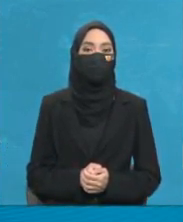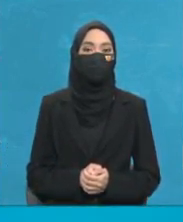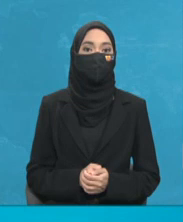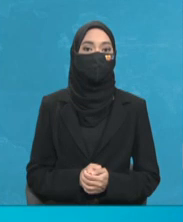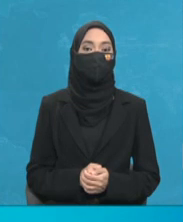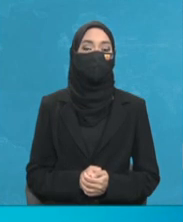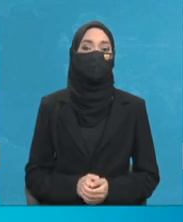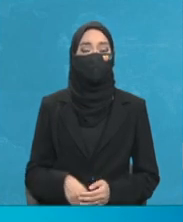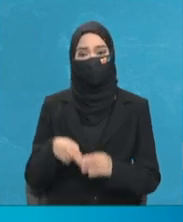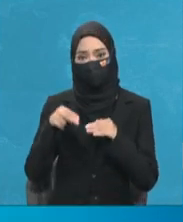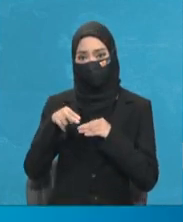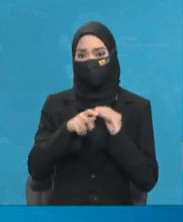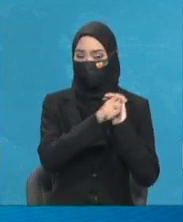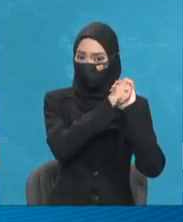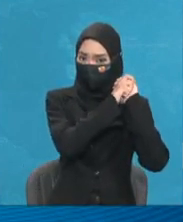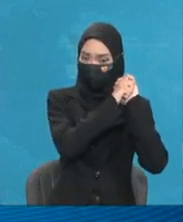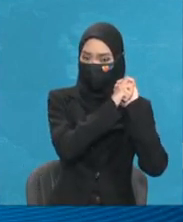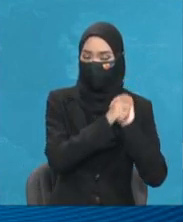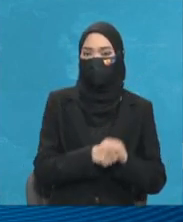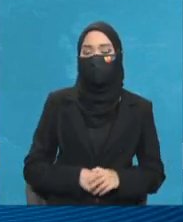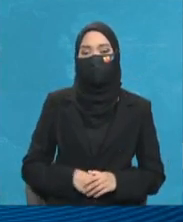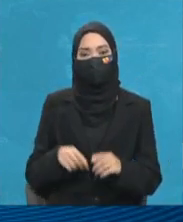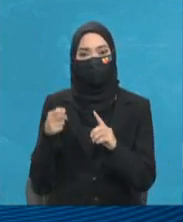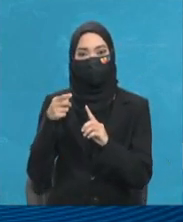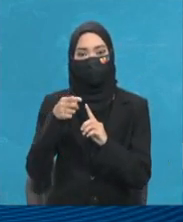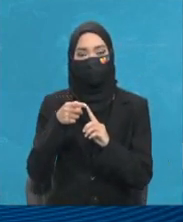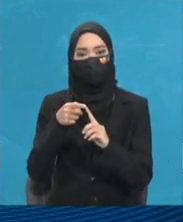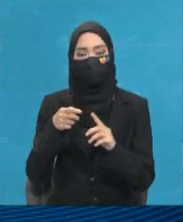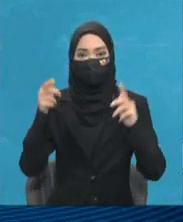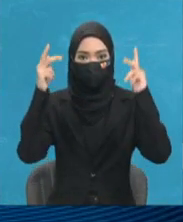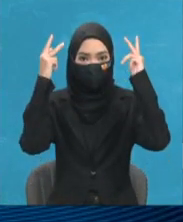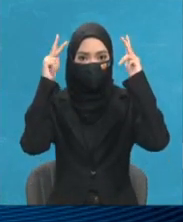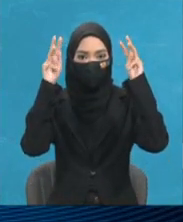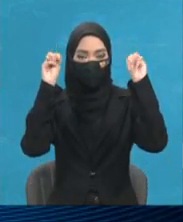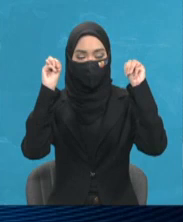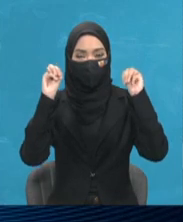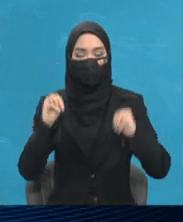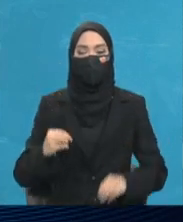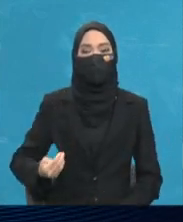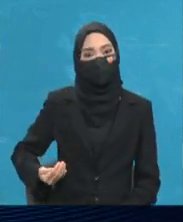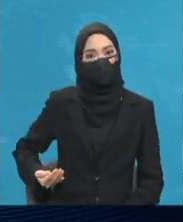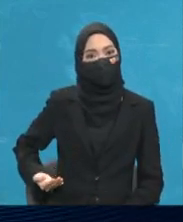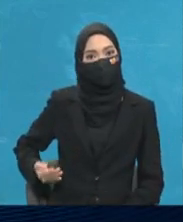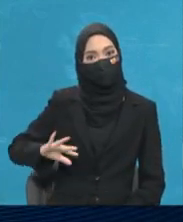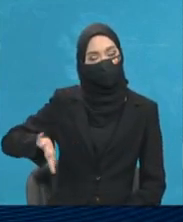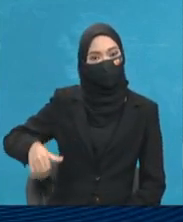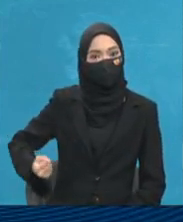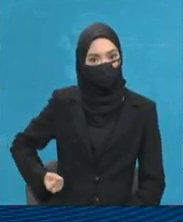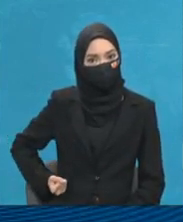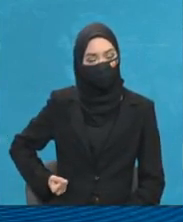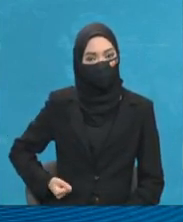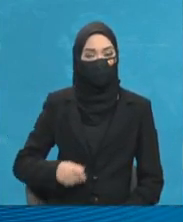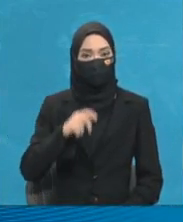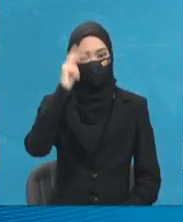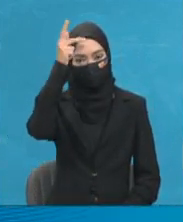kau dan Tuhan yang terutama sampai kau bohong Kenapa d'teko Hussain Perdana Menteri Kamboja kerajaan dan rakyat